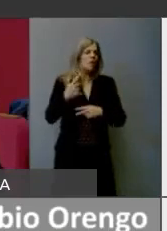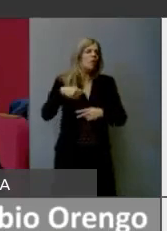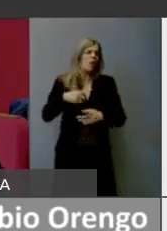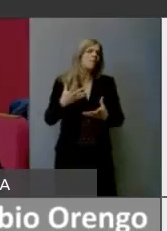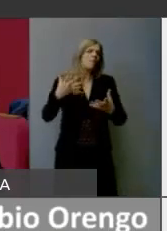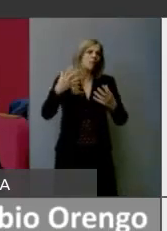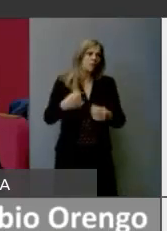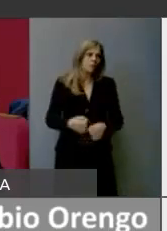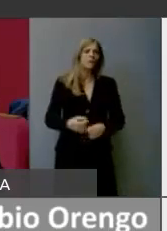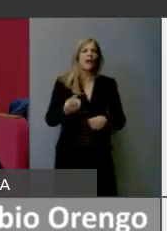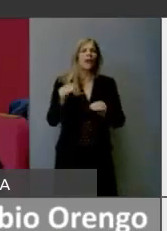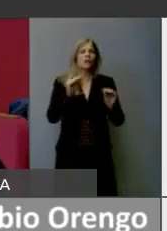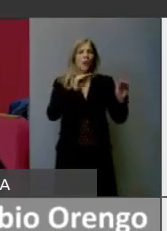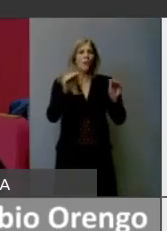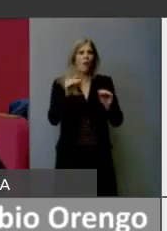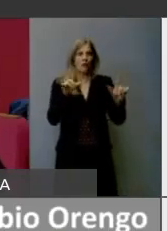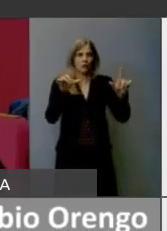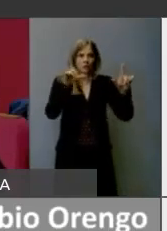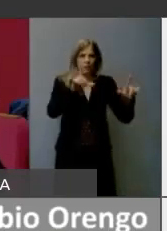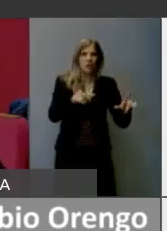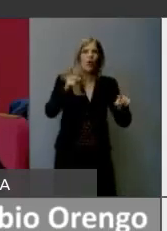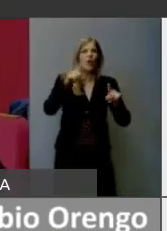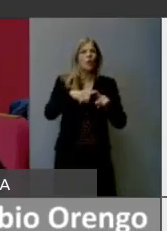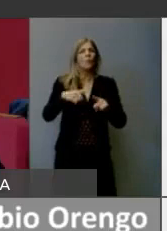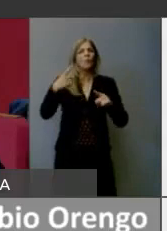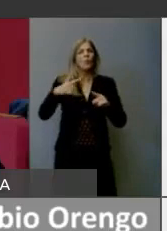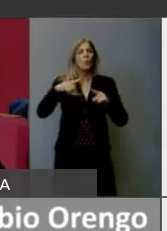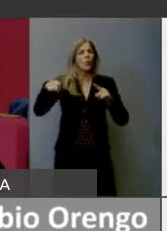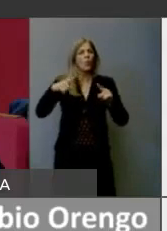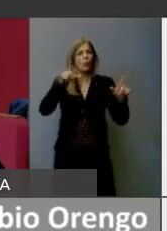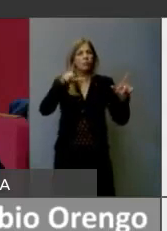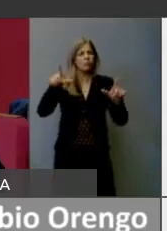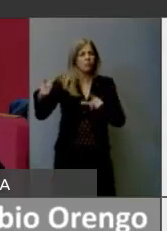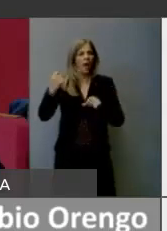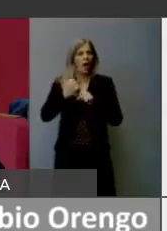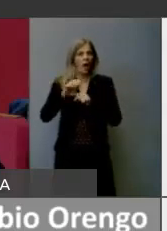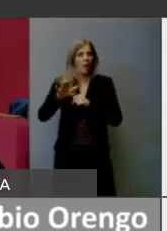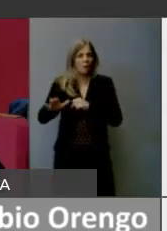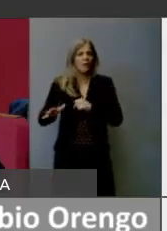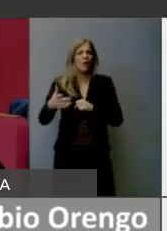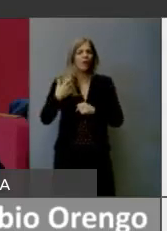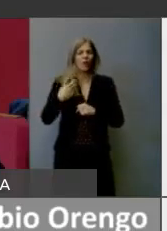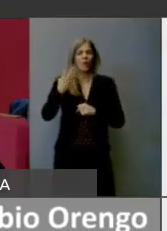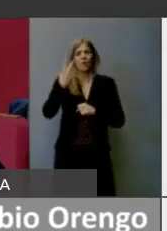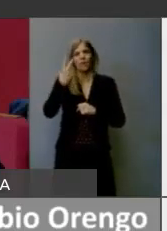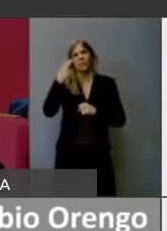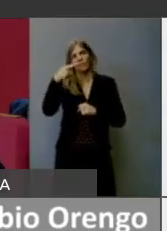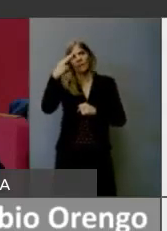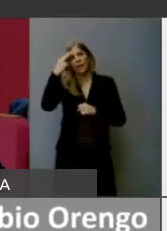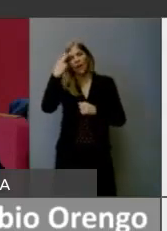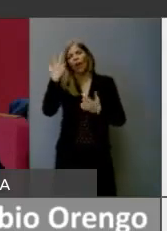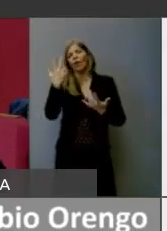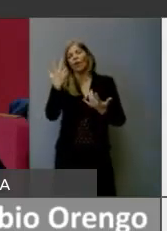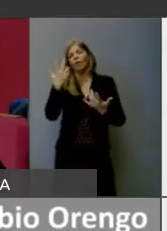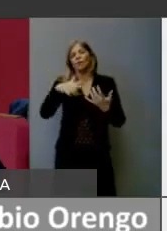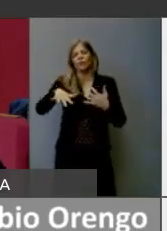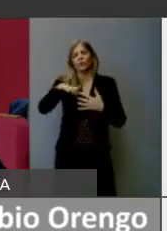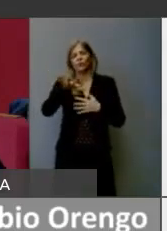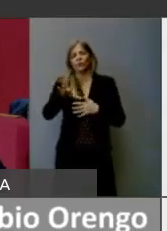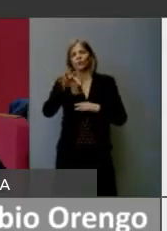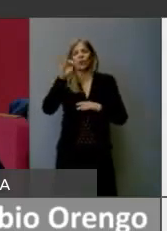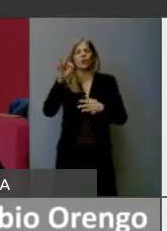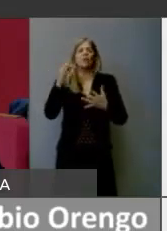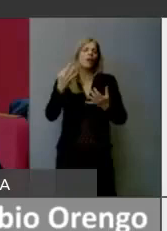rassegna, lo ricordo in questo caso con lo sguardo rivolto in avanti e considerando positiva la scelta,